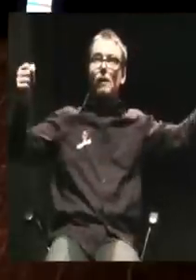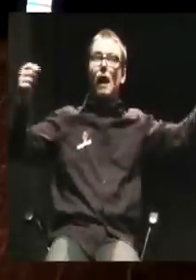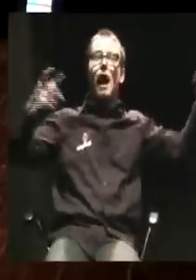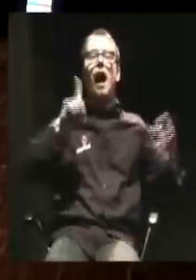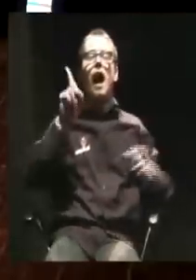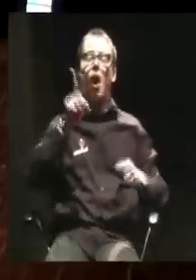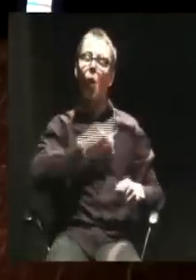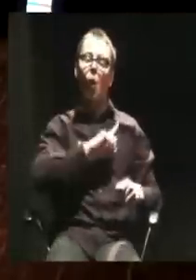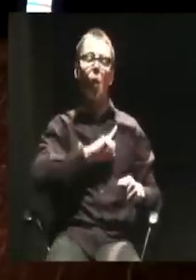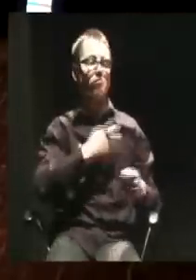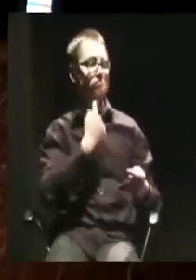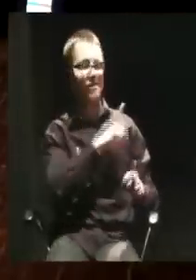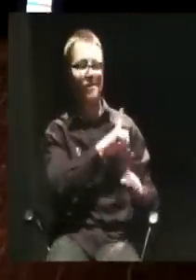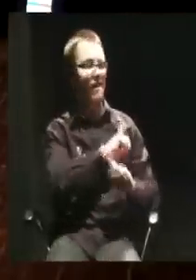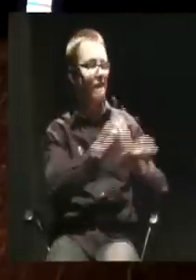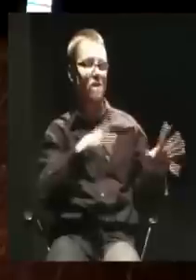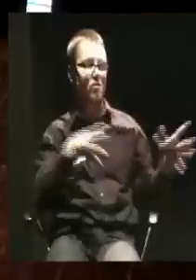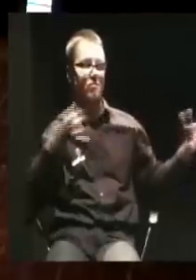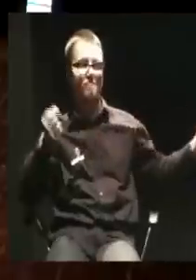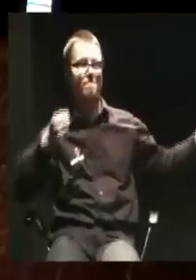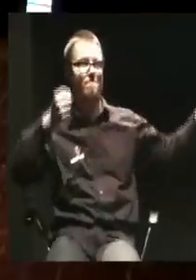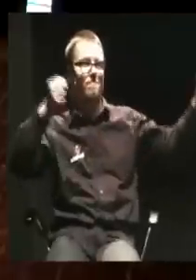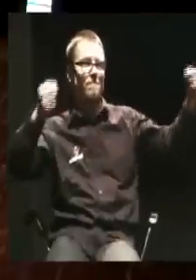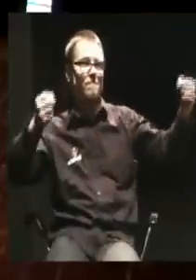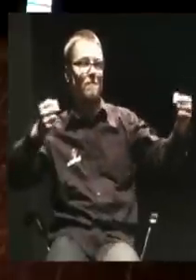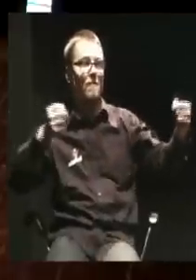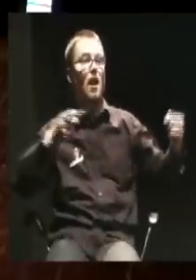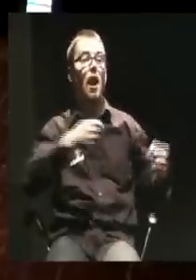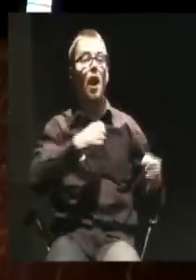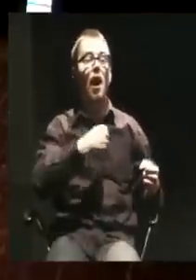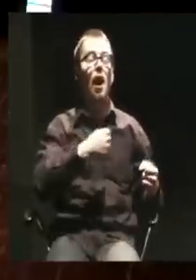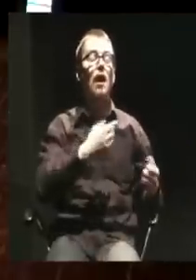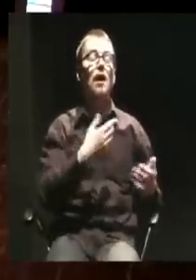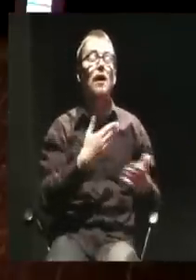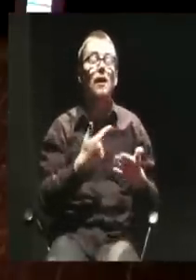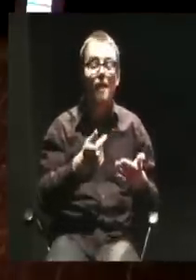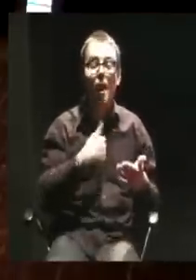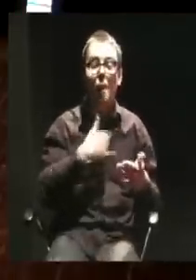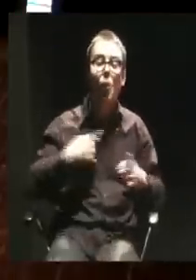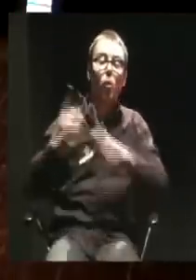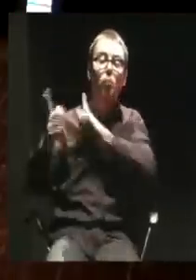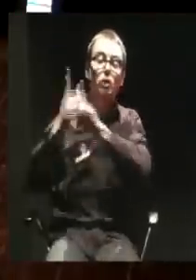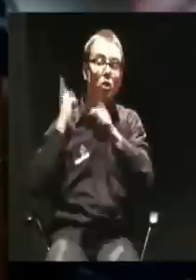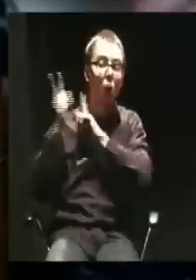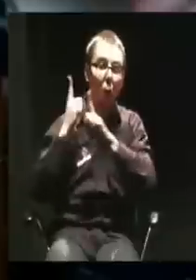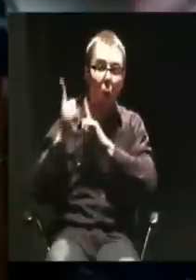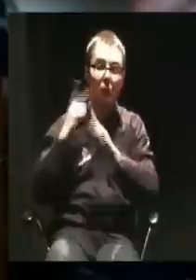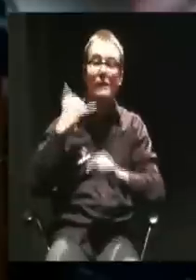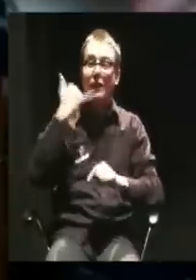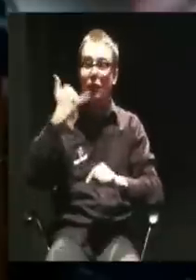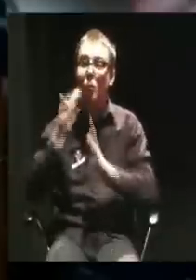narzędzie niebezpieczne. W związku z tym obdzwoniłem wszystkie przychodnie i wypożyczyłem kule ortopedyczne, na których utrzymywałem ten